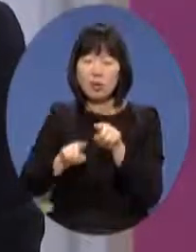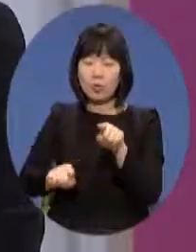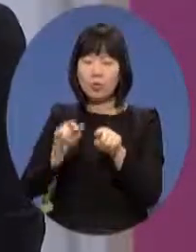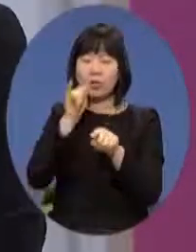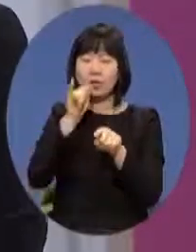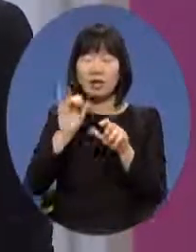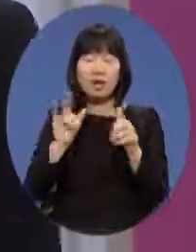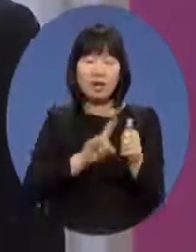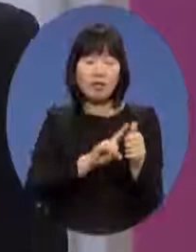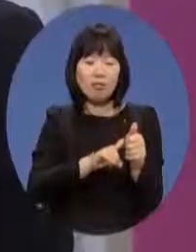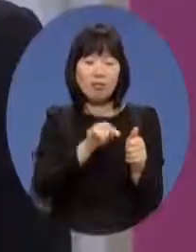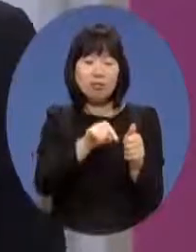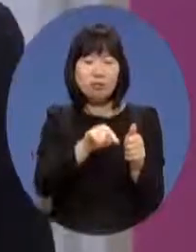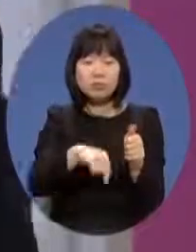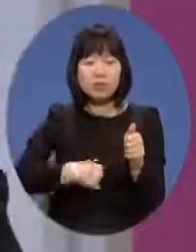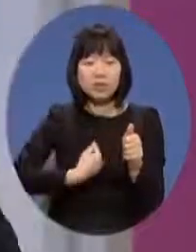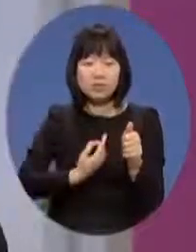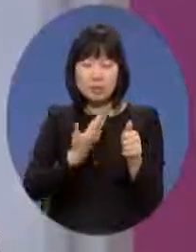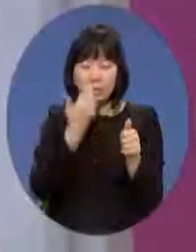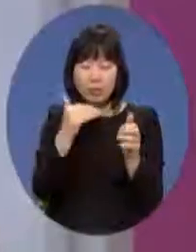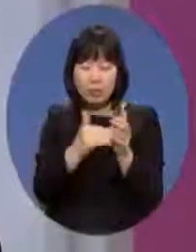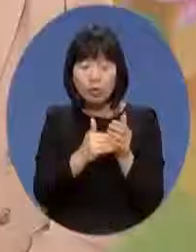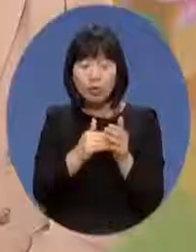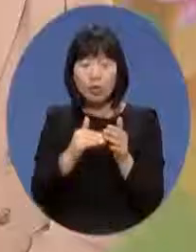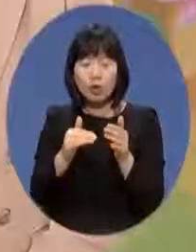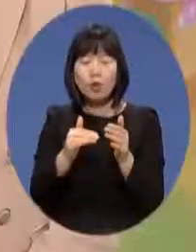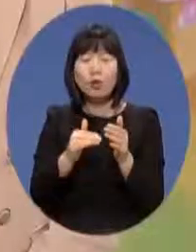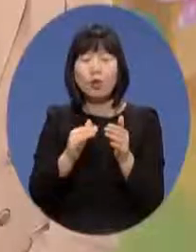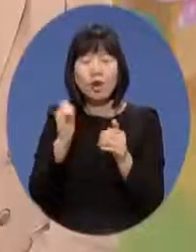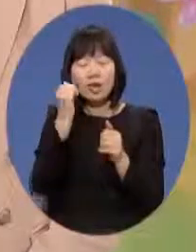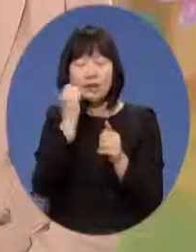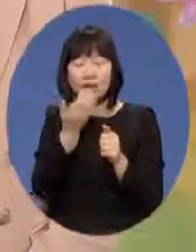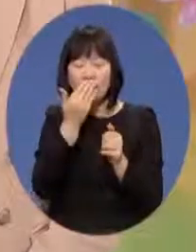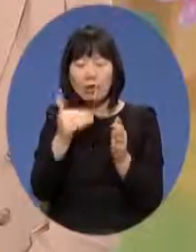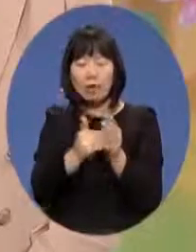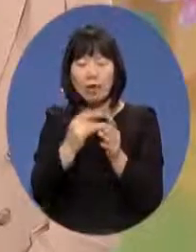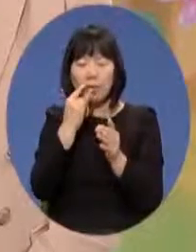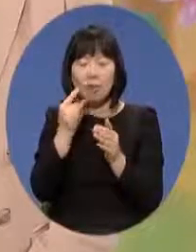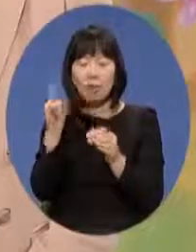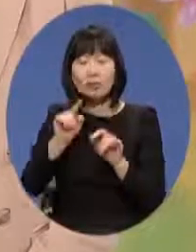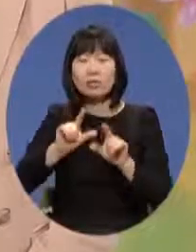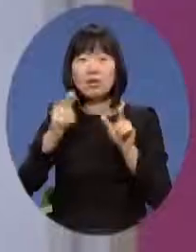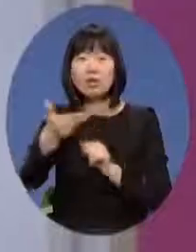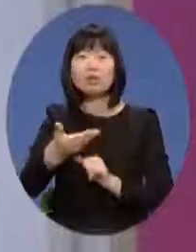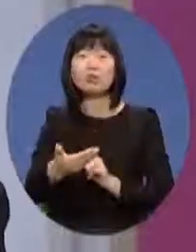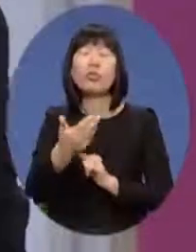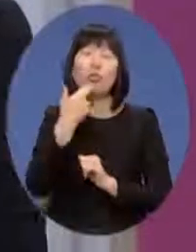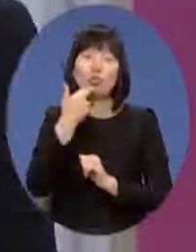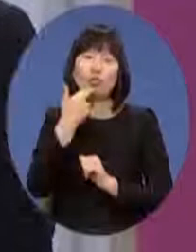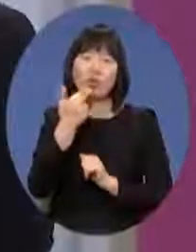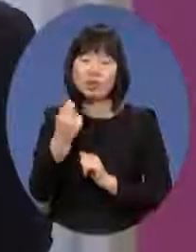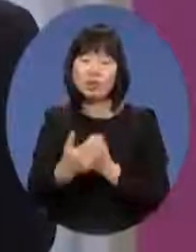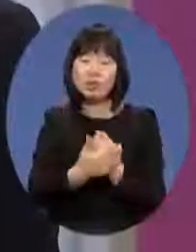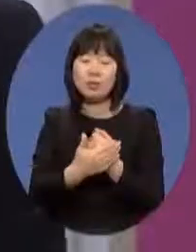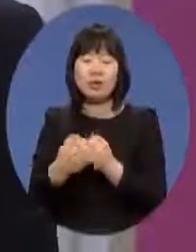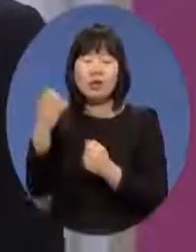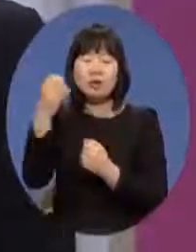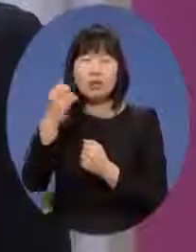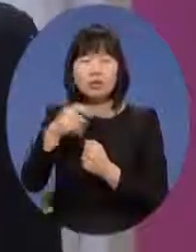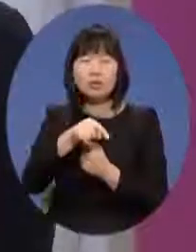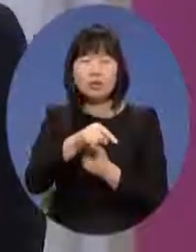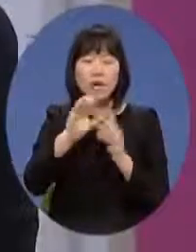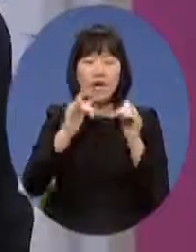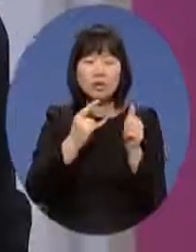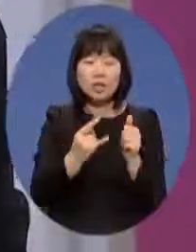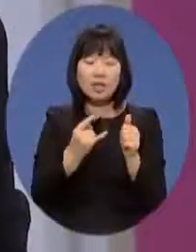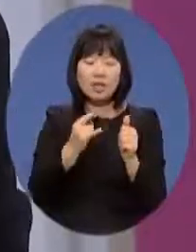이때 자기는 밥을 먹고 후식을 먹었었는데, 엄마가 어느 날안 줘요. 어느 그렇죠. 날부터. 뭔가 자꾸